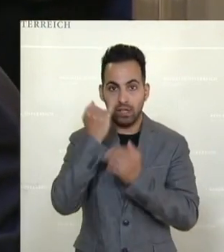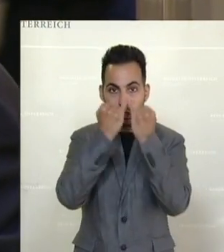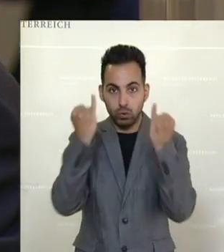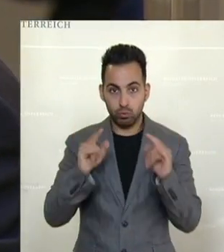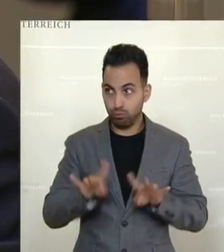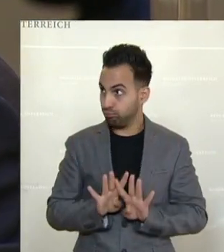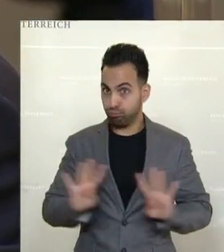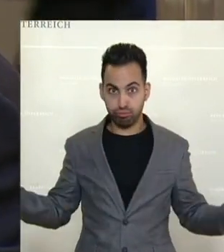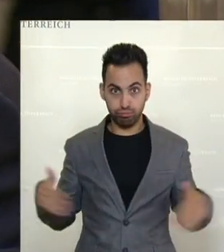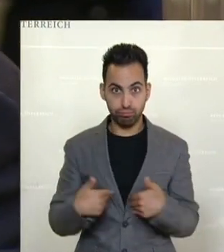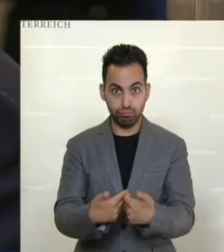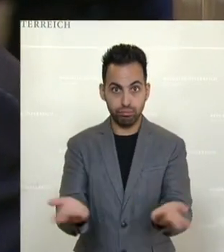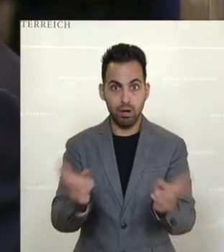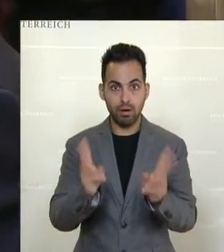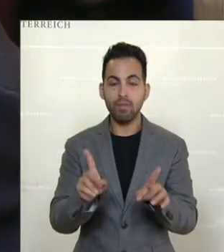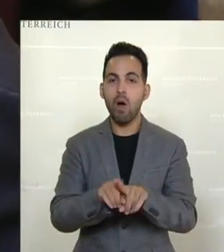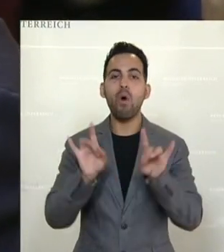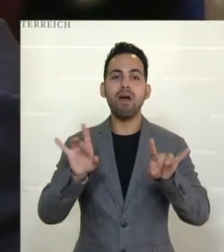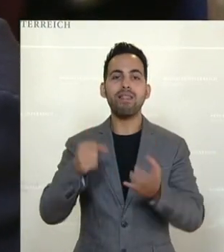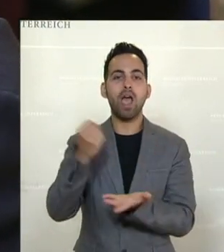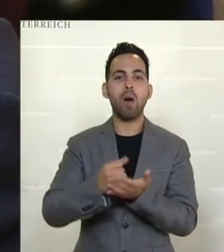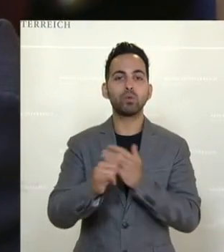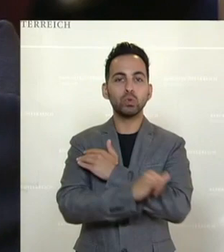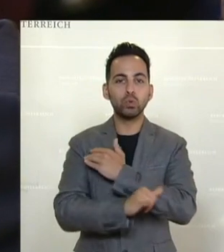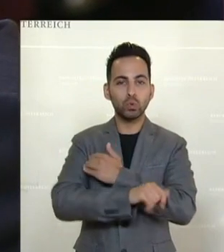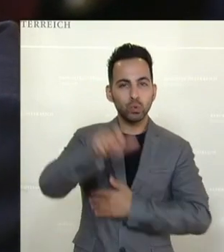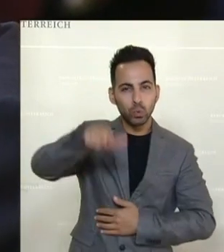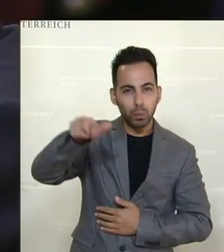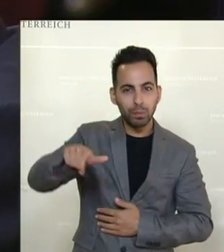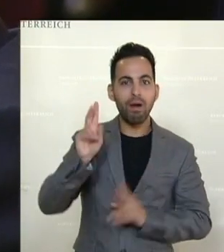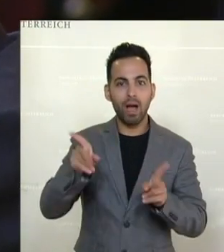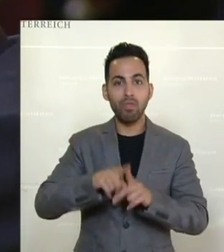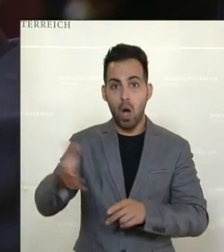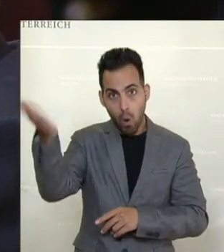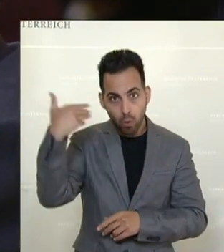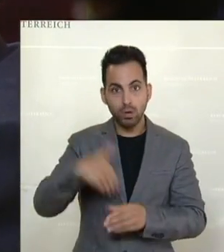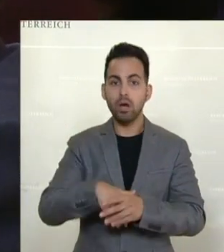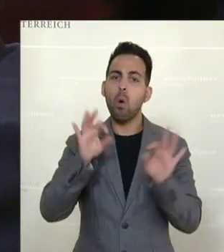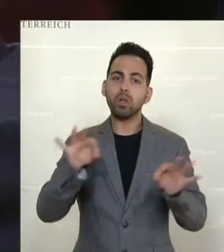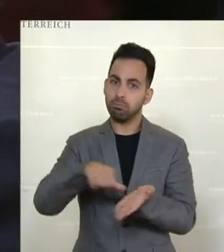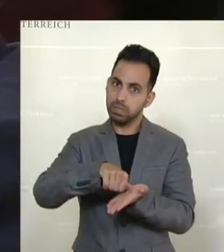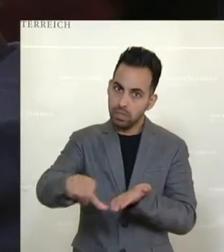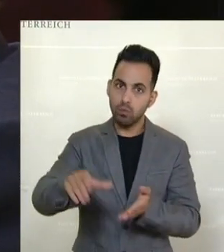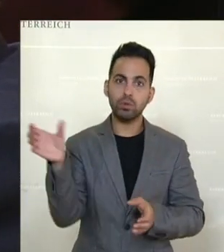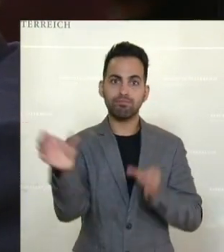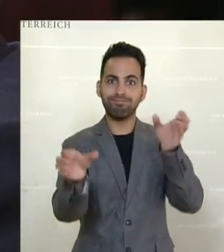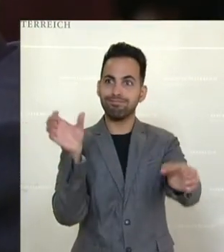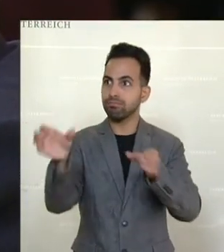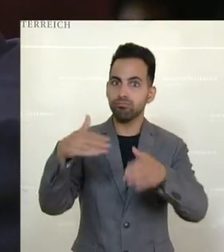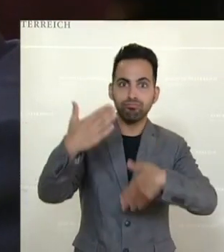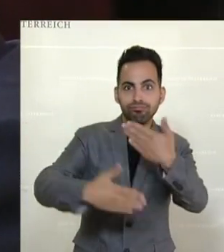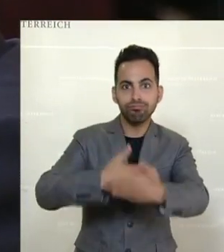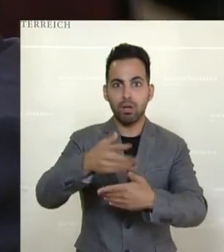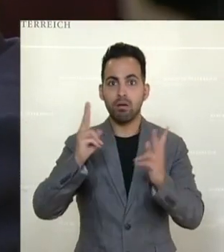Natürlich auch das Heranziehen von Lehramtsstudenten ist ein Zugang. Die muss man ordentlich bezahlen, die muss man hier einsetzen, weil das auch dazu